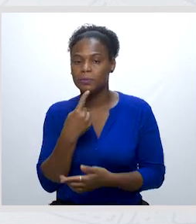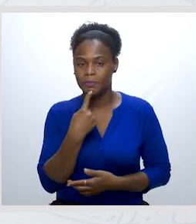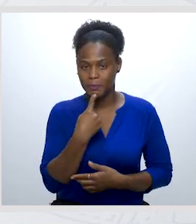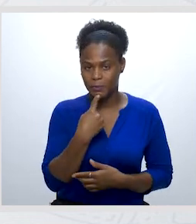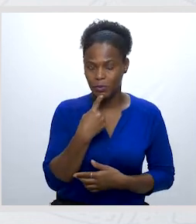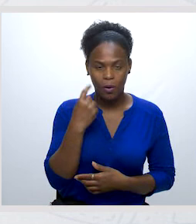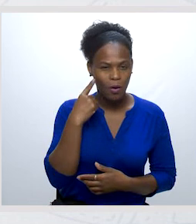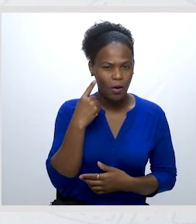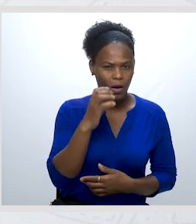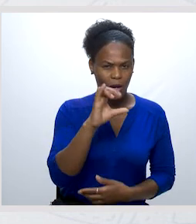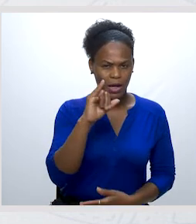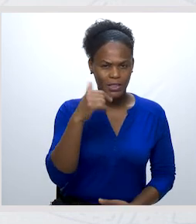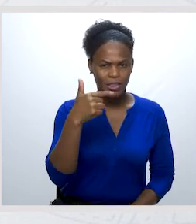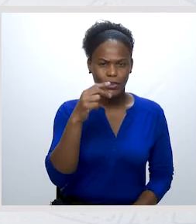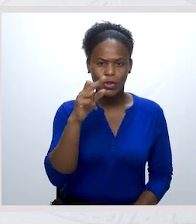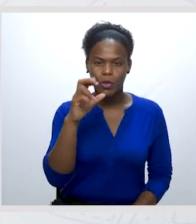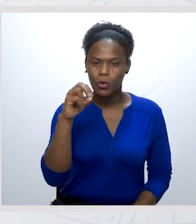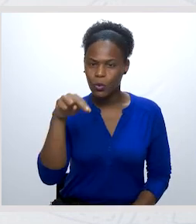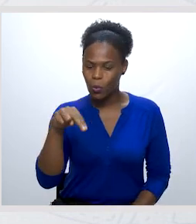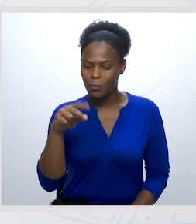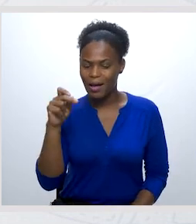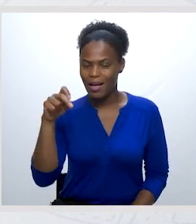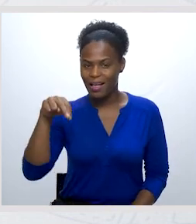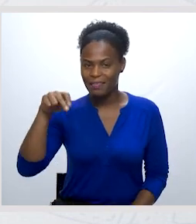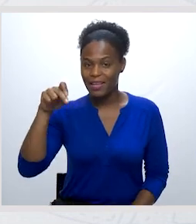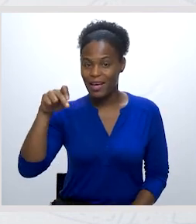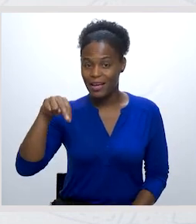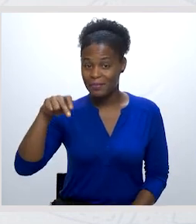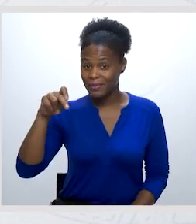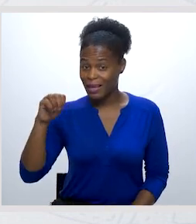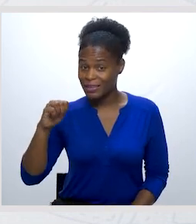Citron, ananas, poivron,